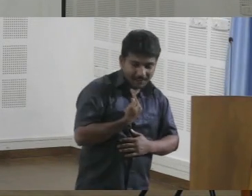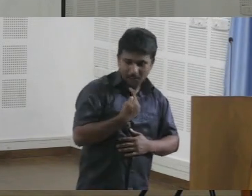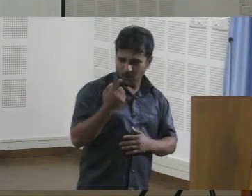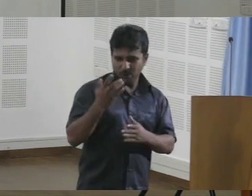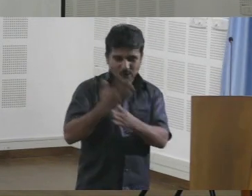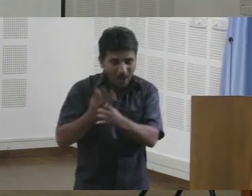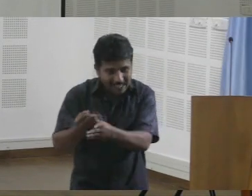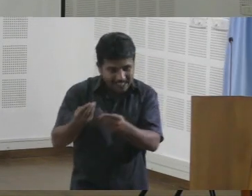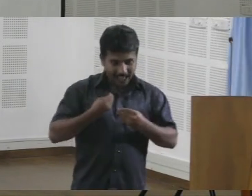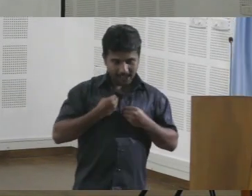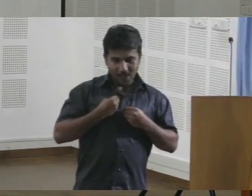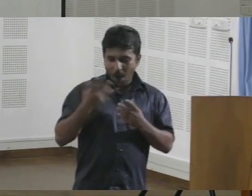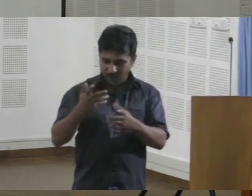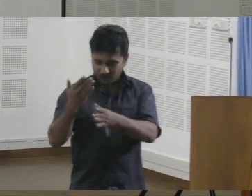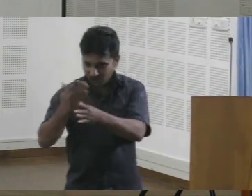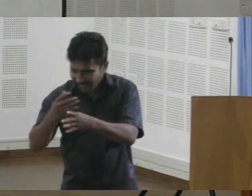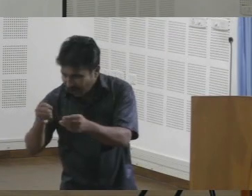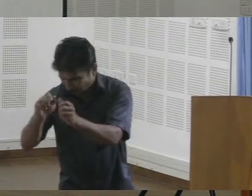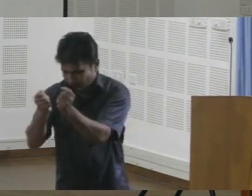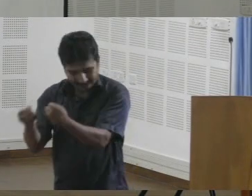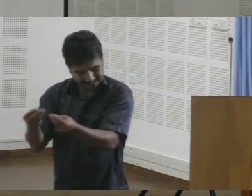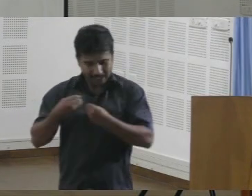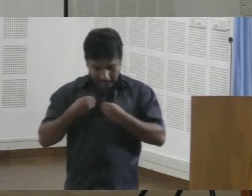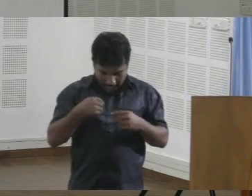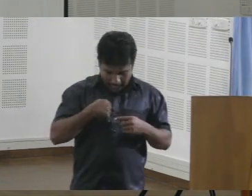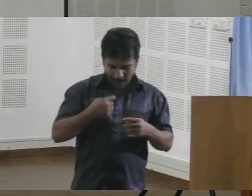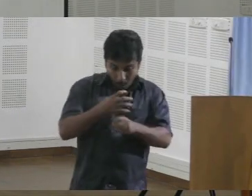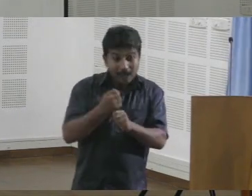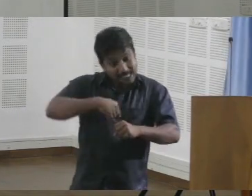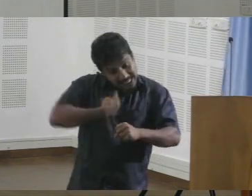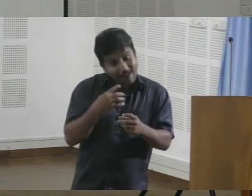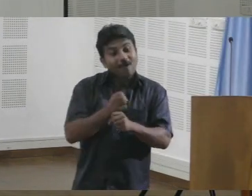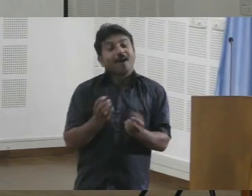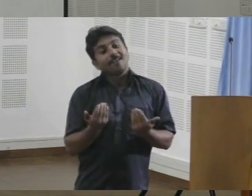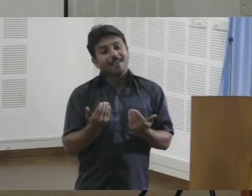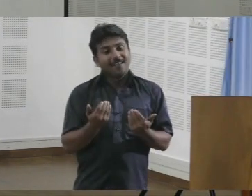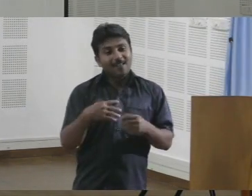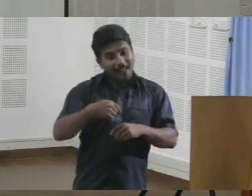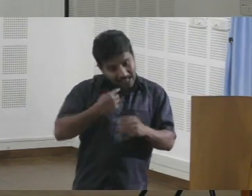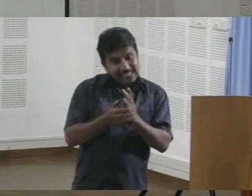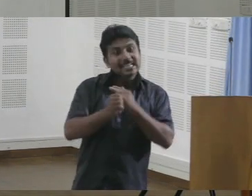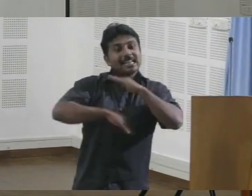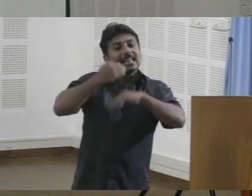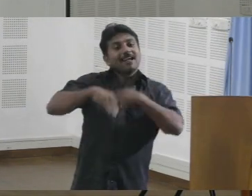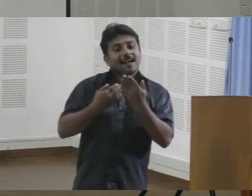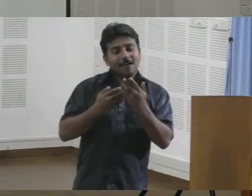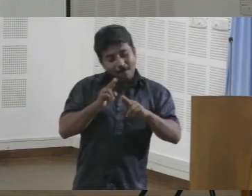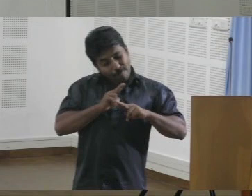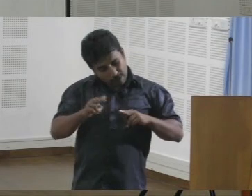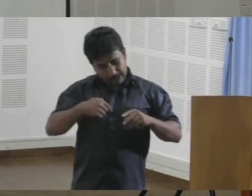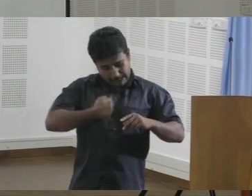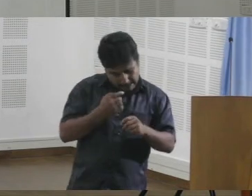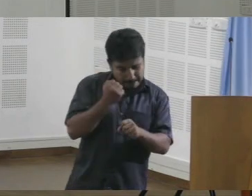എന്തെങ്കിലും ഉണ്ടാക്കാൻ കൊടുത്താൽ അവിടെ ഇരുന്ന് അത് കംപ്ലീറ്റ് ചെയ്തിട്ടേ അവൻ എഴുന്നേറ്റ് പോവുള്ളൂ എന്ത് ഇത് ചെയ്താലും. അപ്പോൾ ആ ഒരു